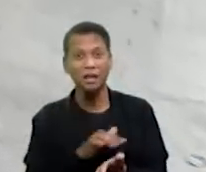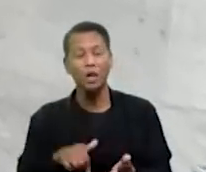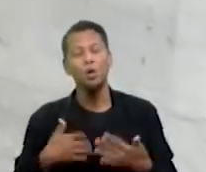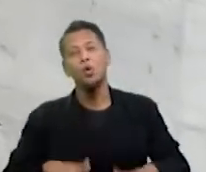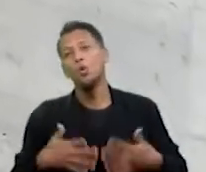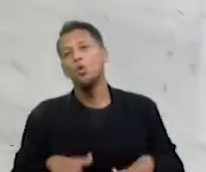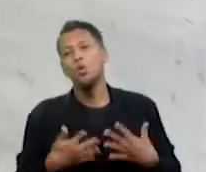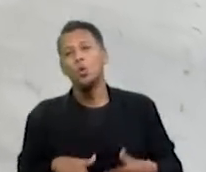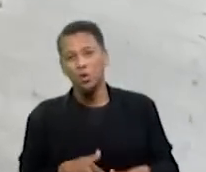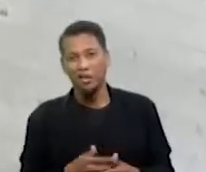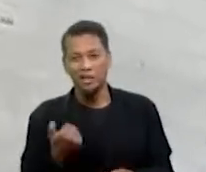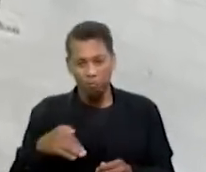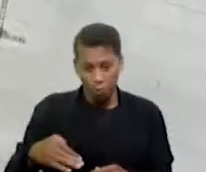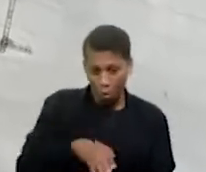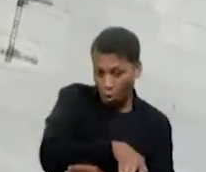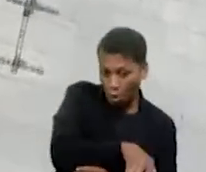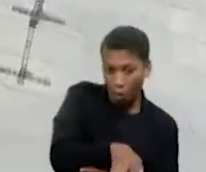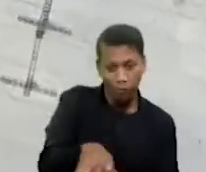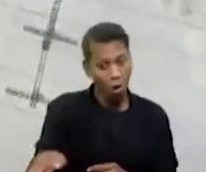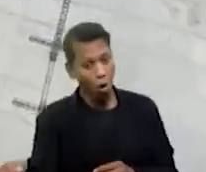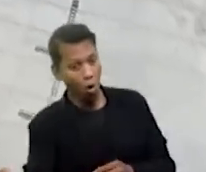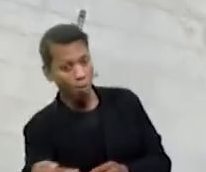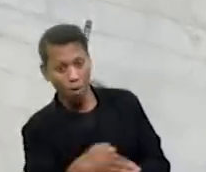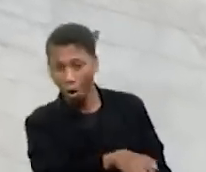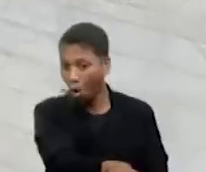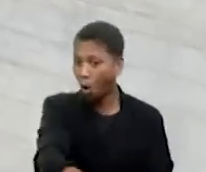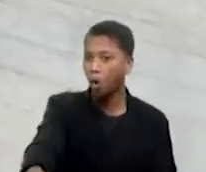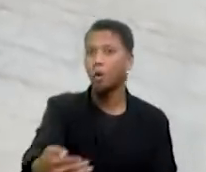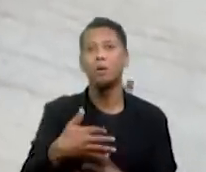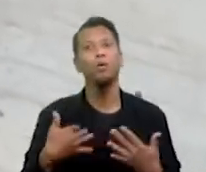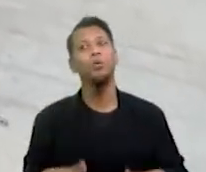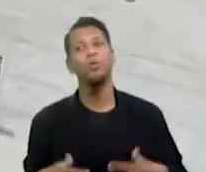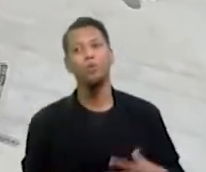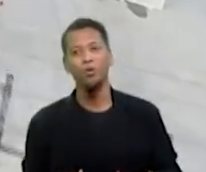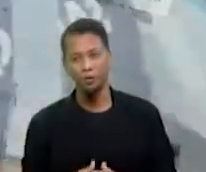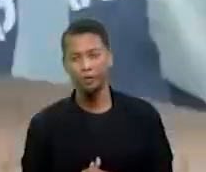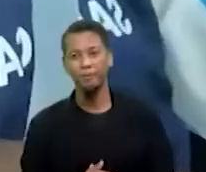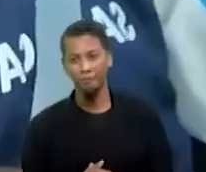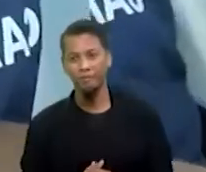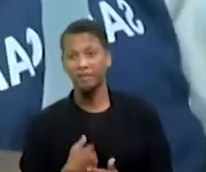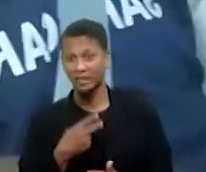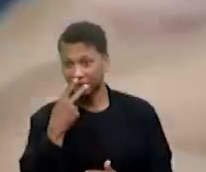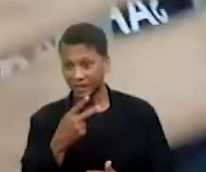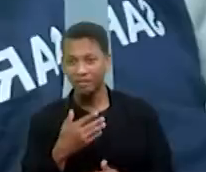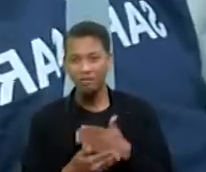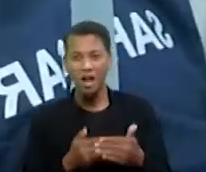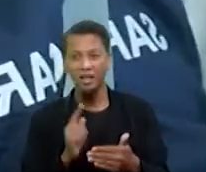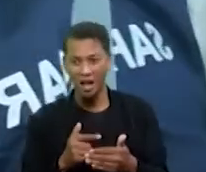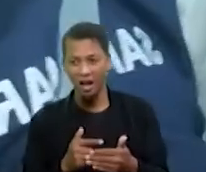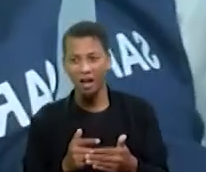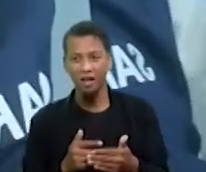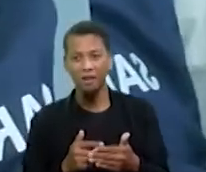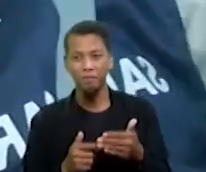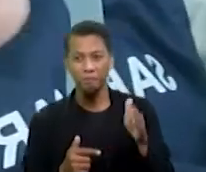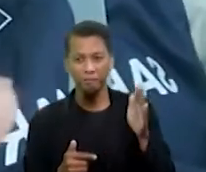yang cukup tricky dan ada tikungan yang paling blind spot ya, atau blind corner ini di depan kami. Ada blind corner ini agak cukup berbahaya. Para pembalap